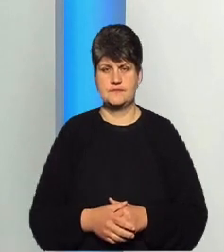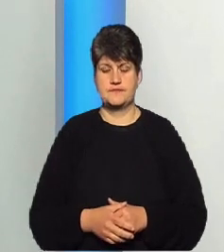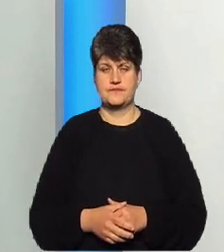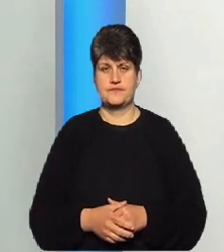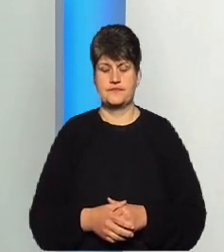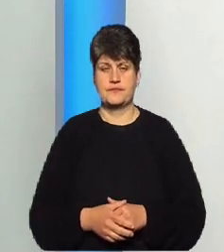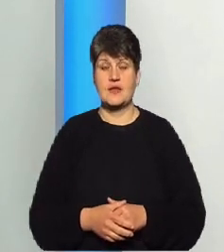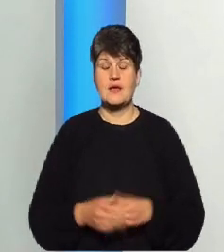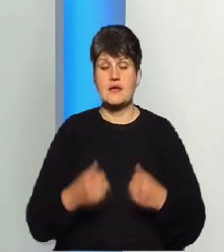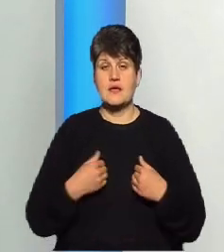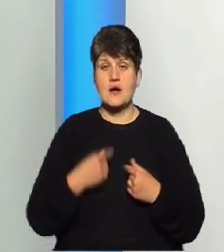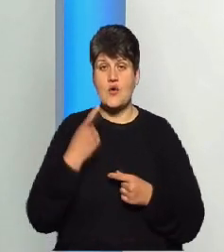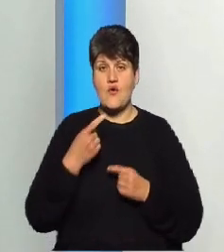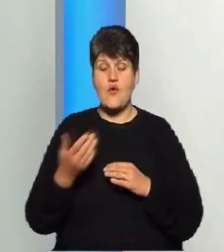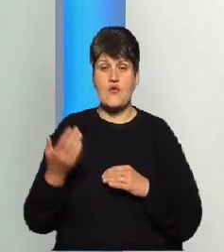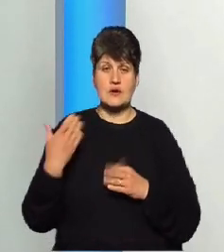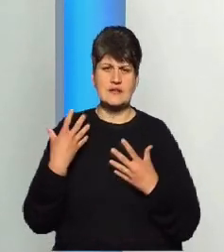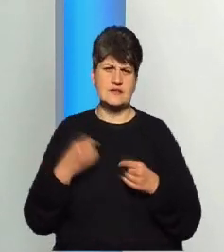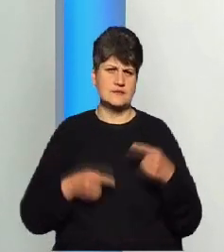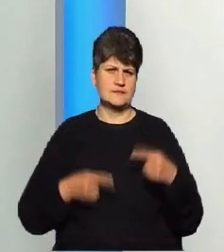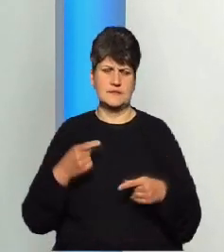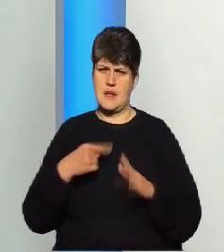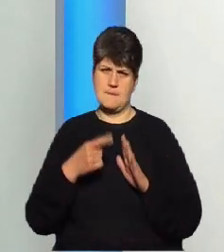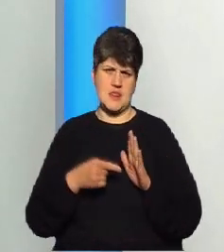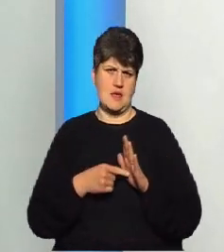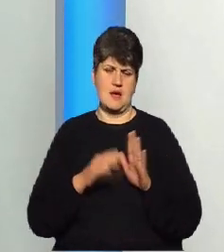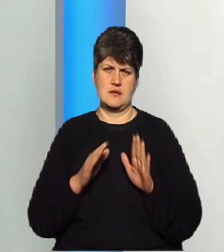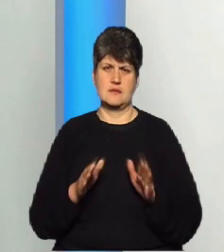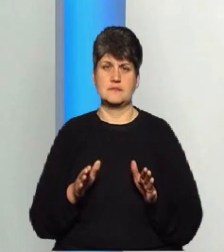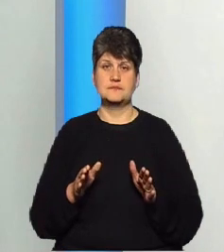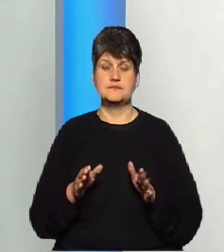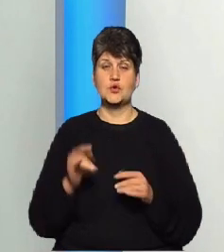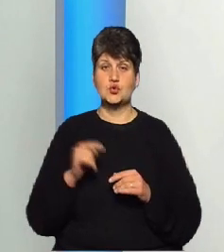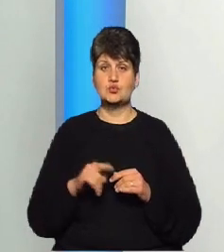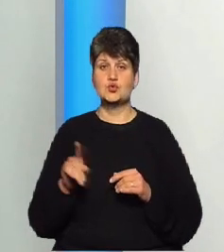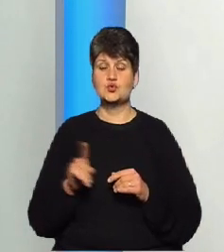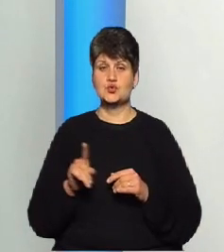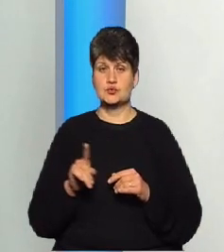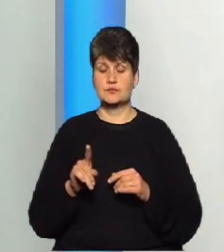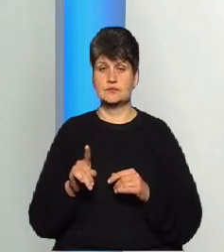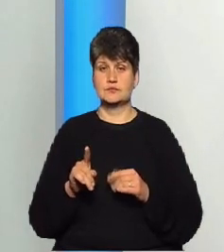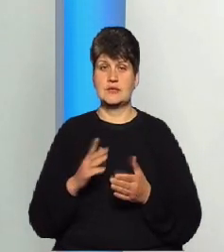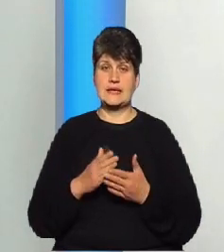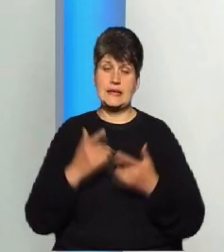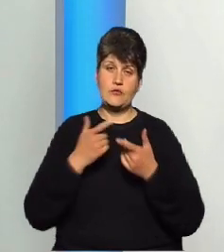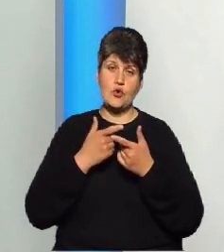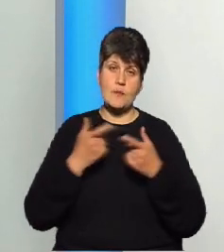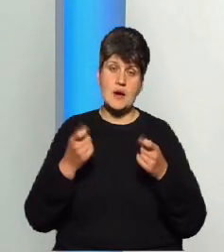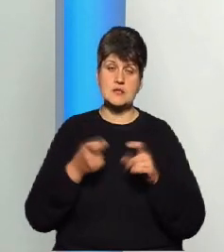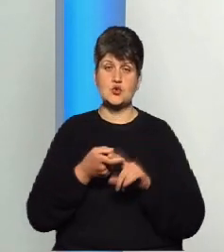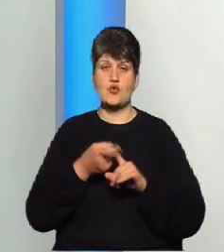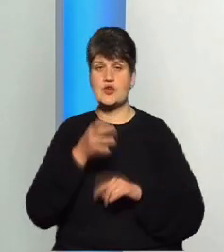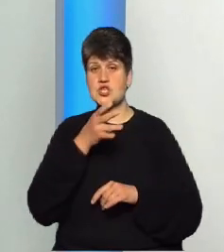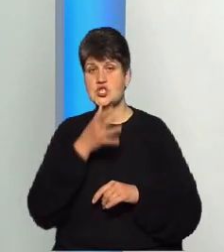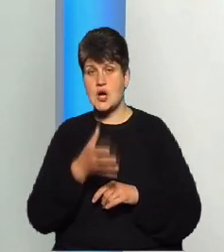вже таке дуже дискусійне питання, тому що, от, знову ж таки, є інформація стосовно часу. У нас Європа переважно